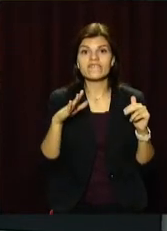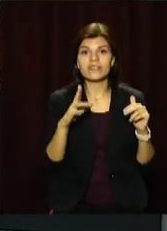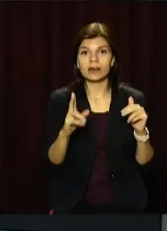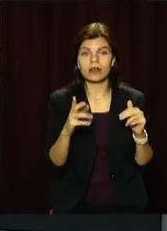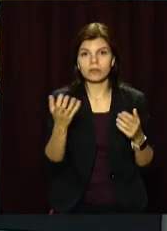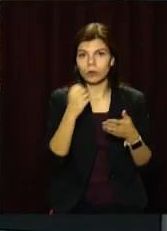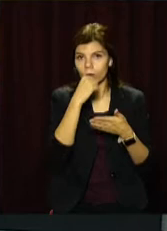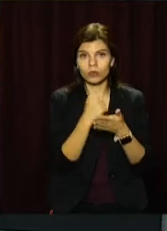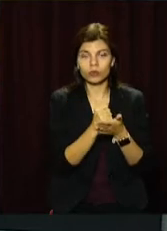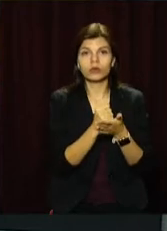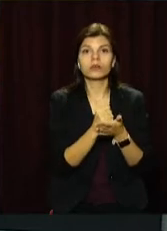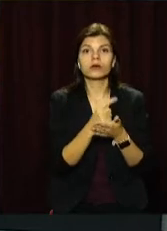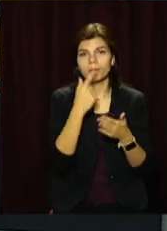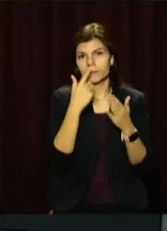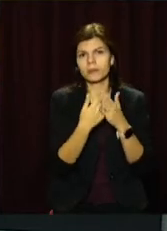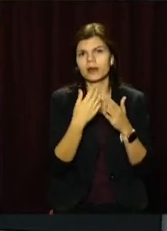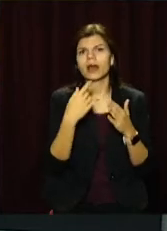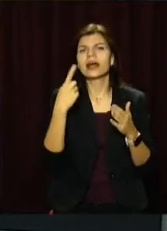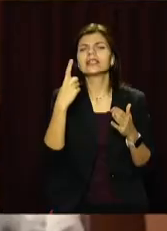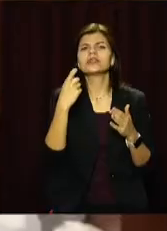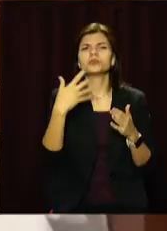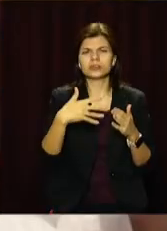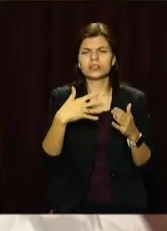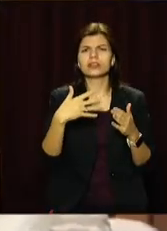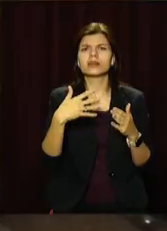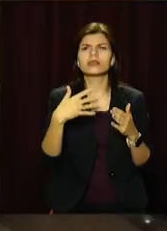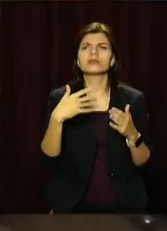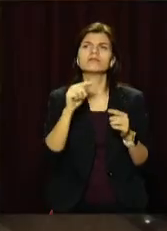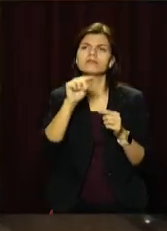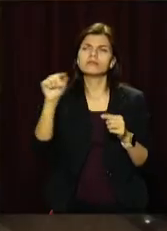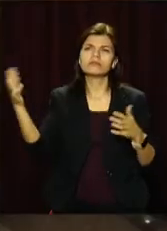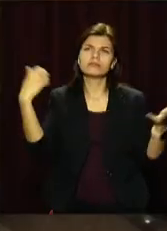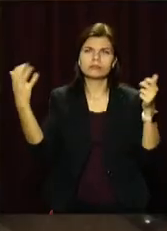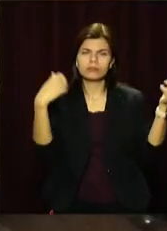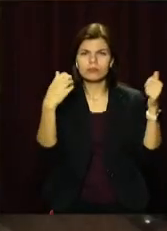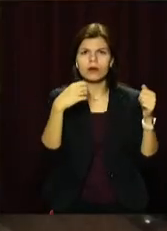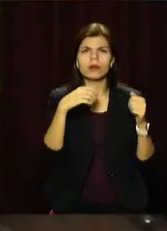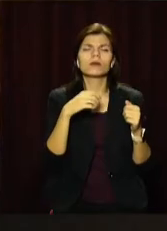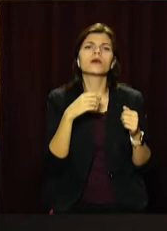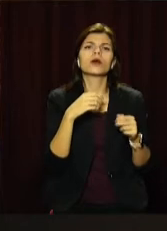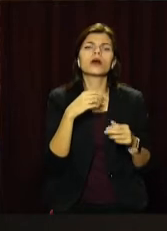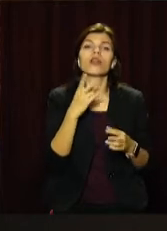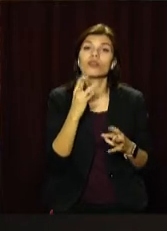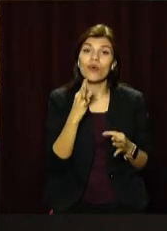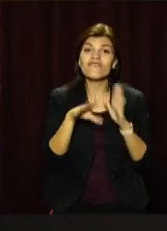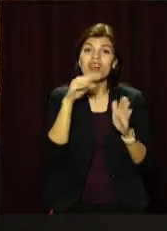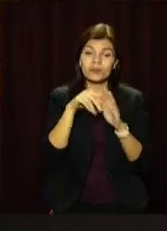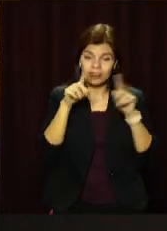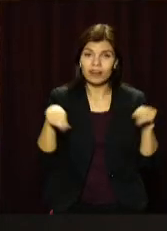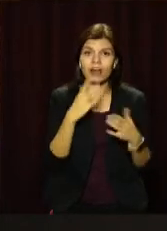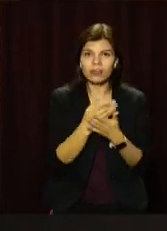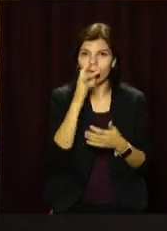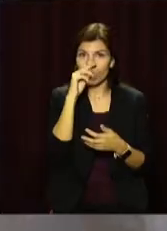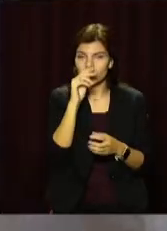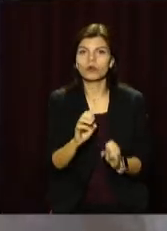150 ДВК з 425. Частину протоколів через помилки відправили на уточнення. Насамперед,